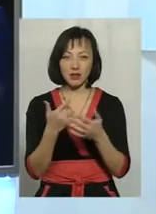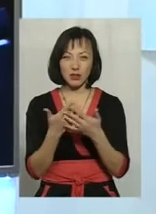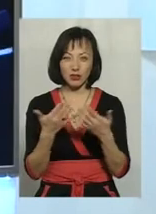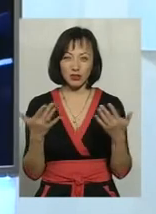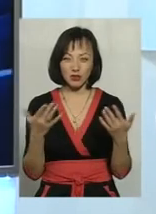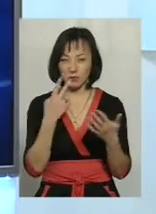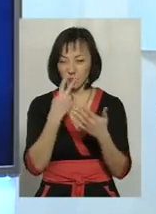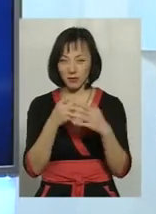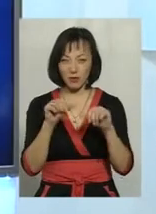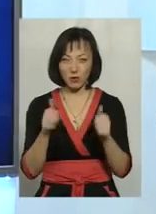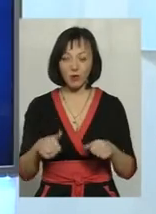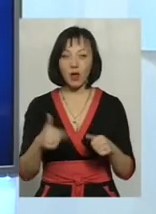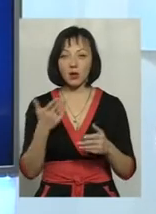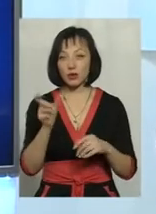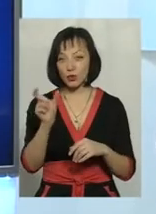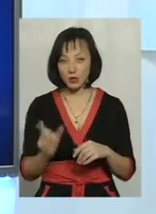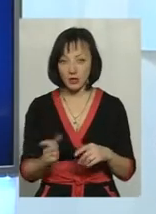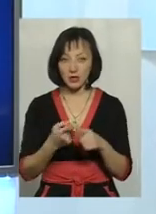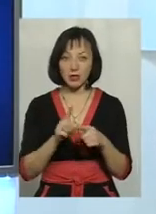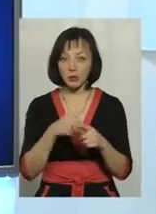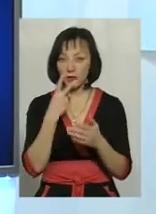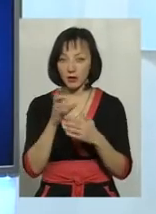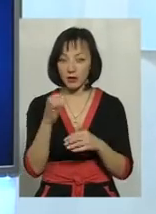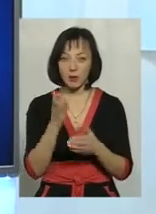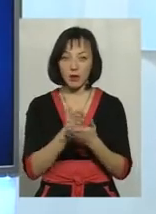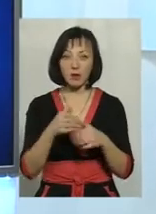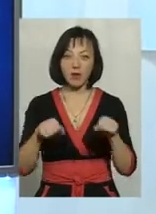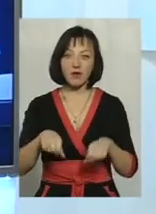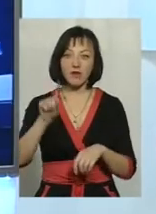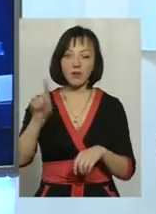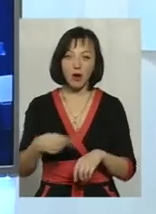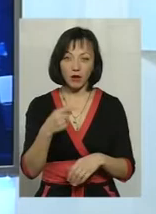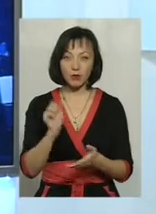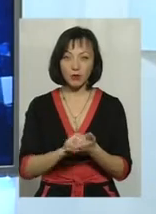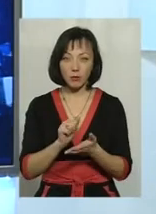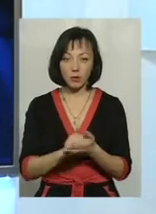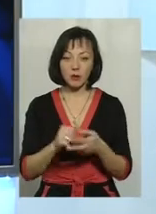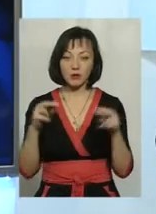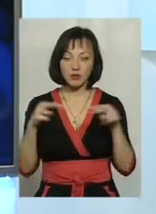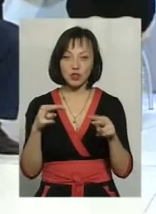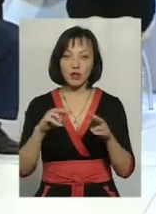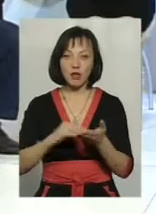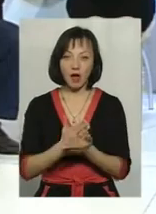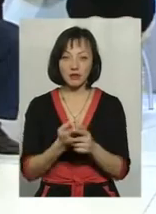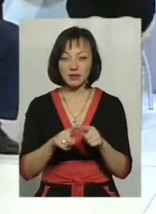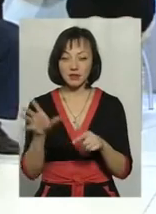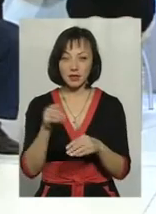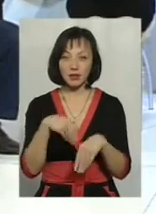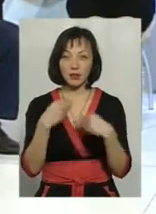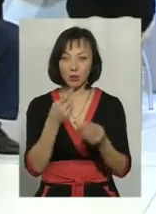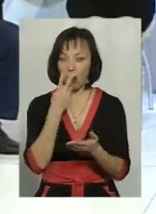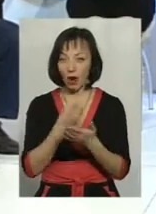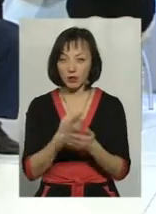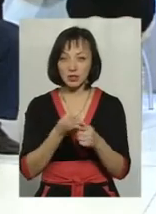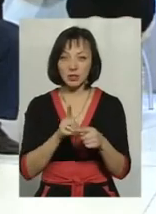і дійсно, якщо людина вже на це подивиться, вона має право вимагати документ, що посвідчує якість. Якщо їй це все нададуть,